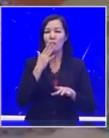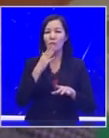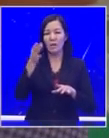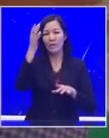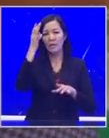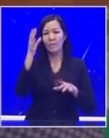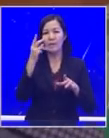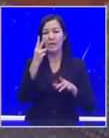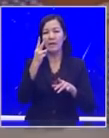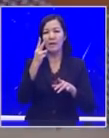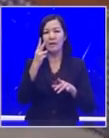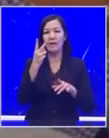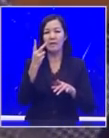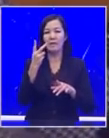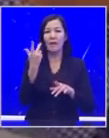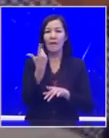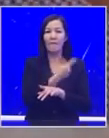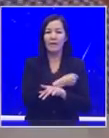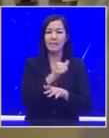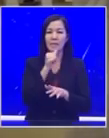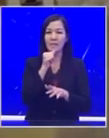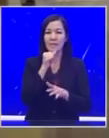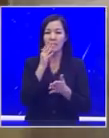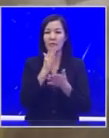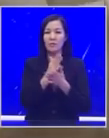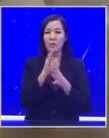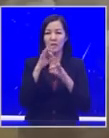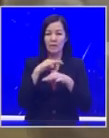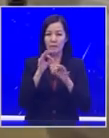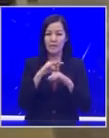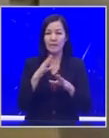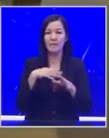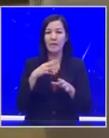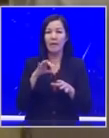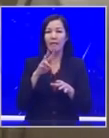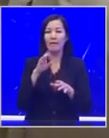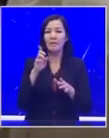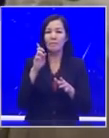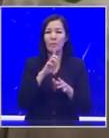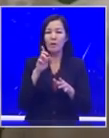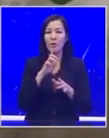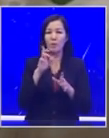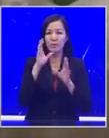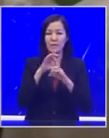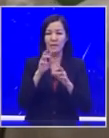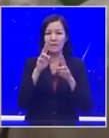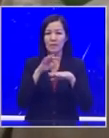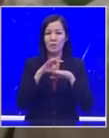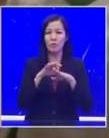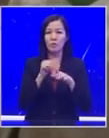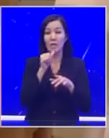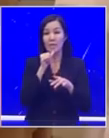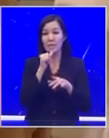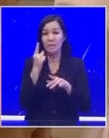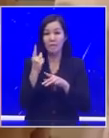қарсы екі вакцинаны сынақтан өткізе бастады. Клиникалық тест Мелбурн маңындағы биоқауіпсіздік зертханасында жүргізілуде. Сынақтың